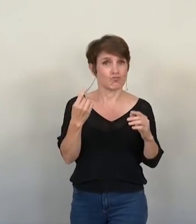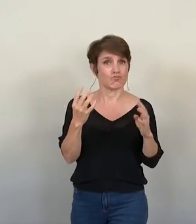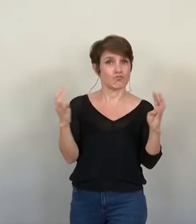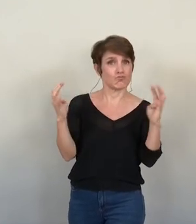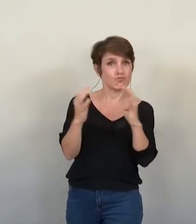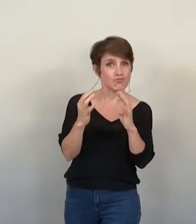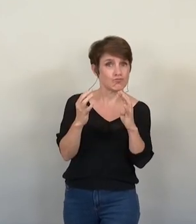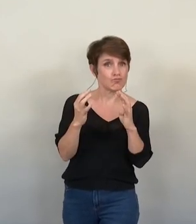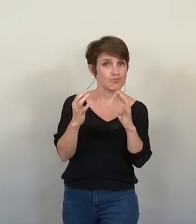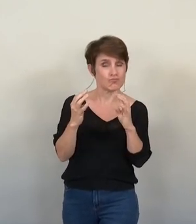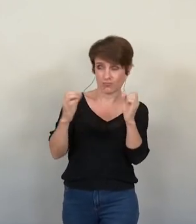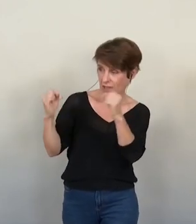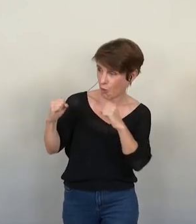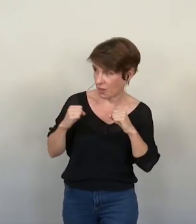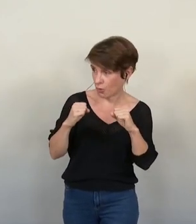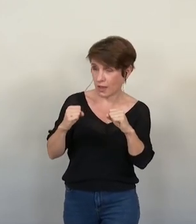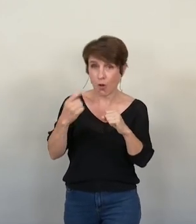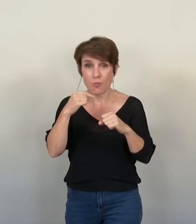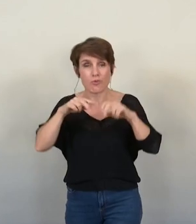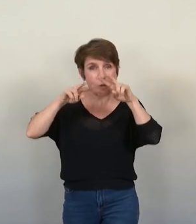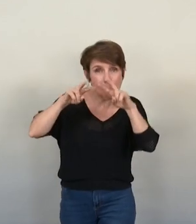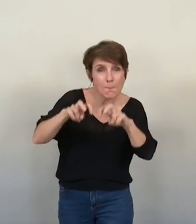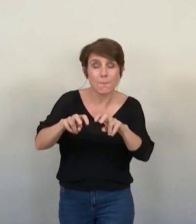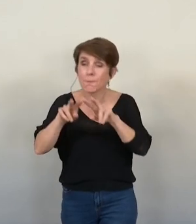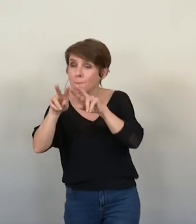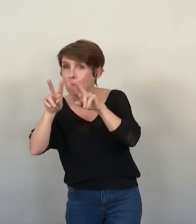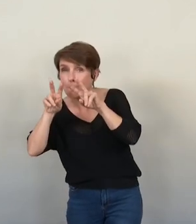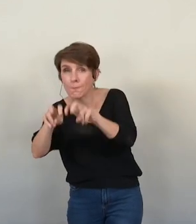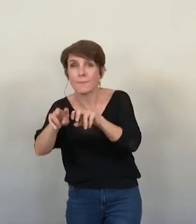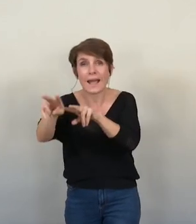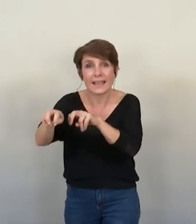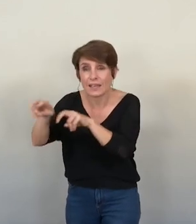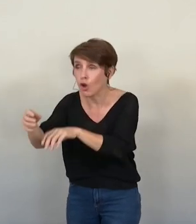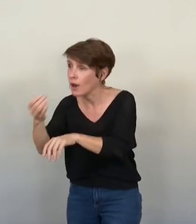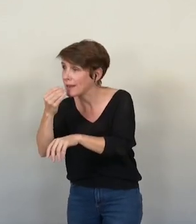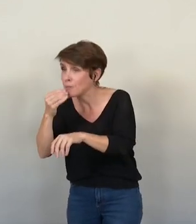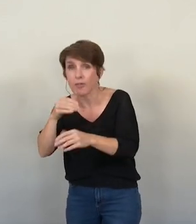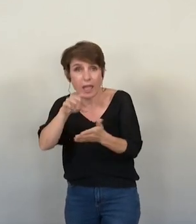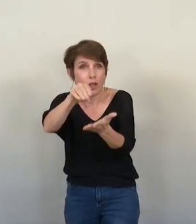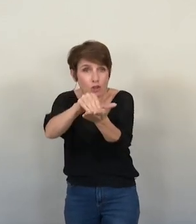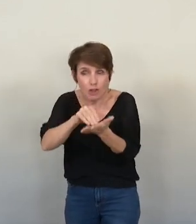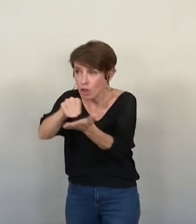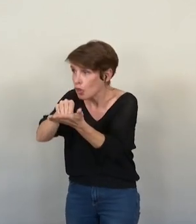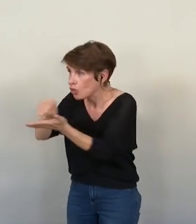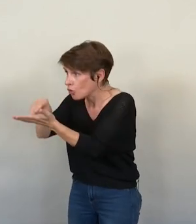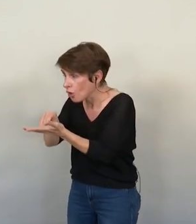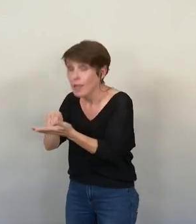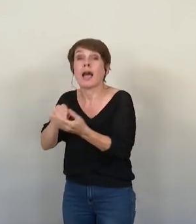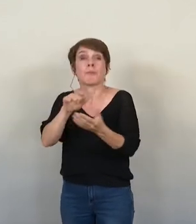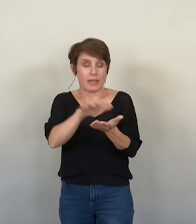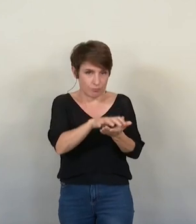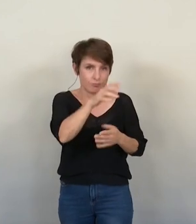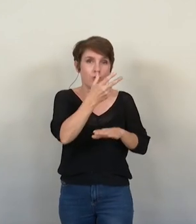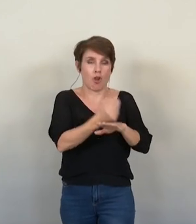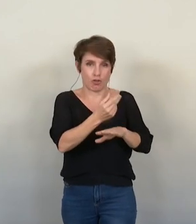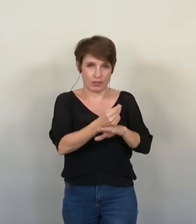euh du travail de de prospective agricole et alimentaire tout a été classé ensuite une typologie et après dans cette typologie on a